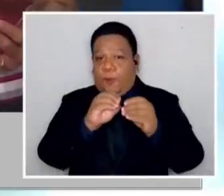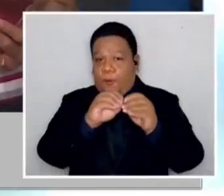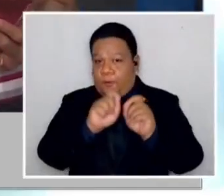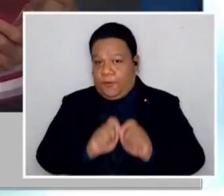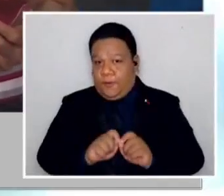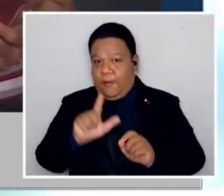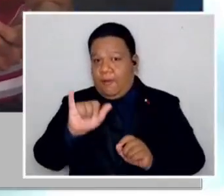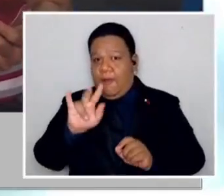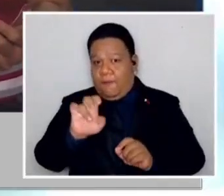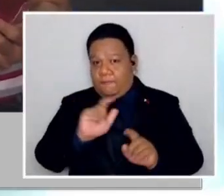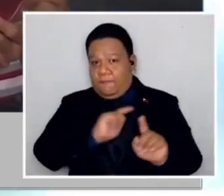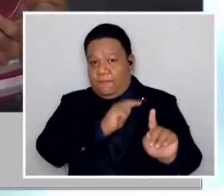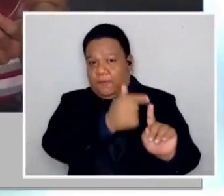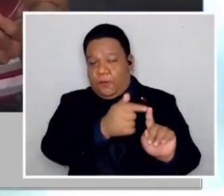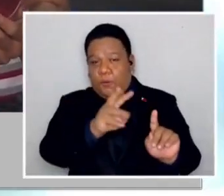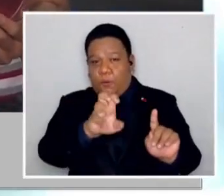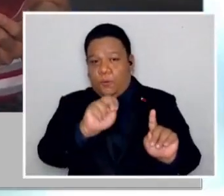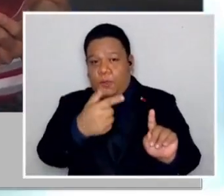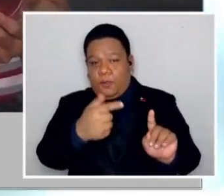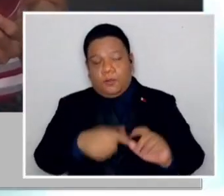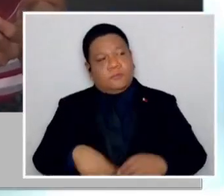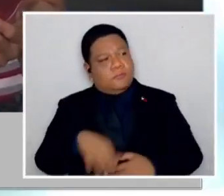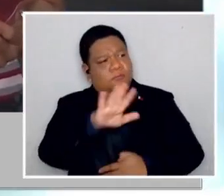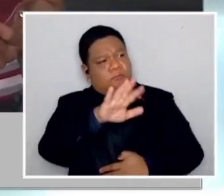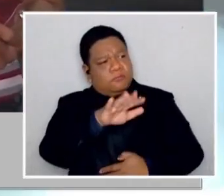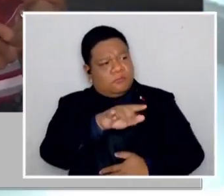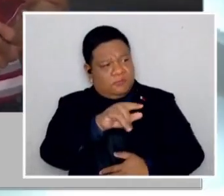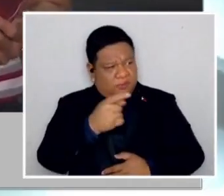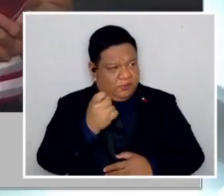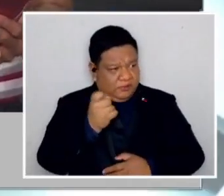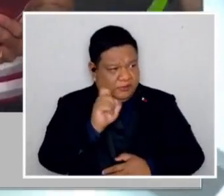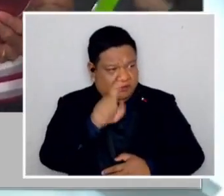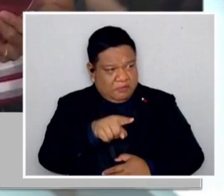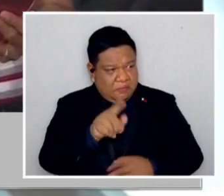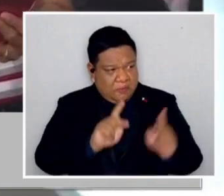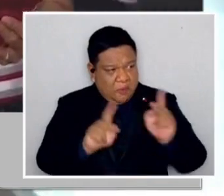siksikan pa rin ba mga mamimili diyan?